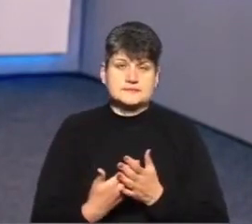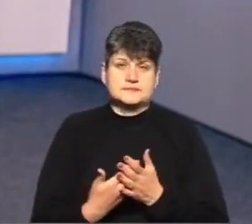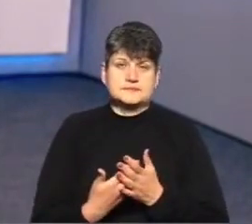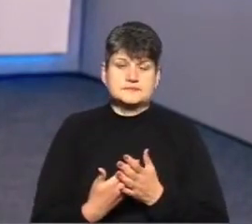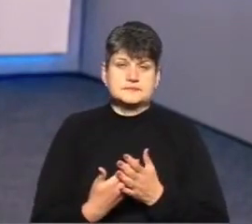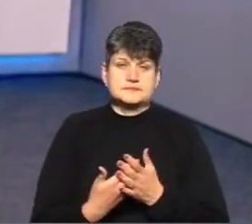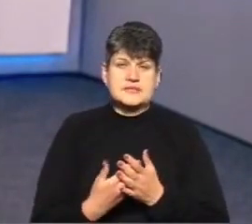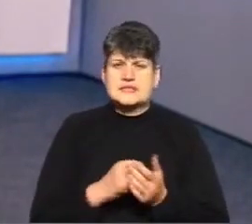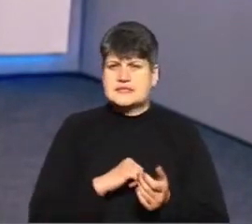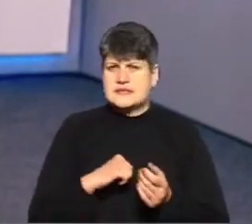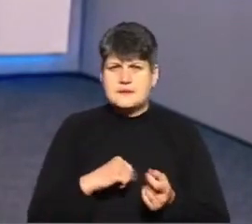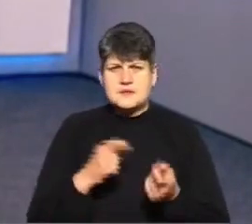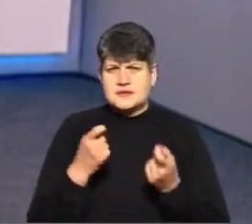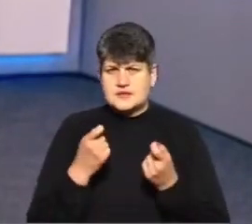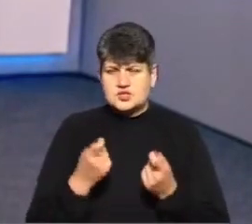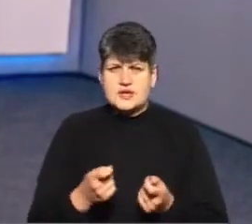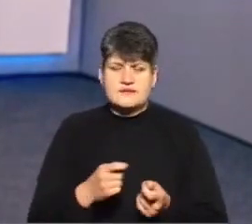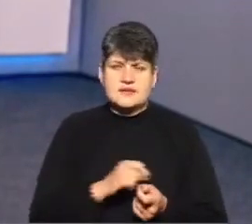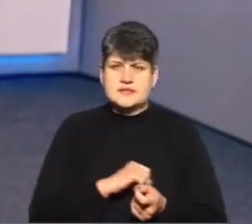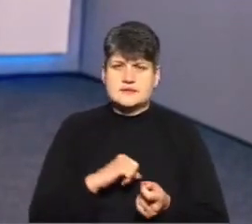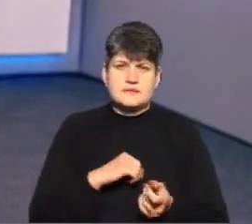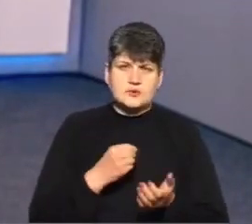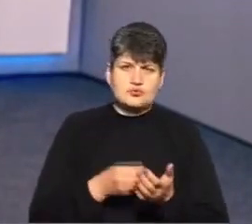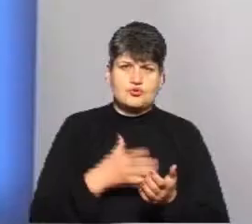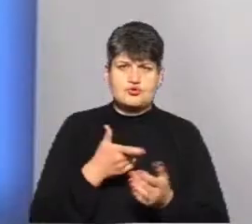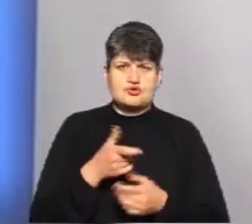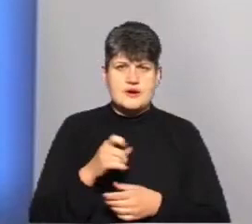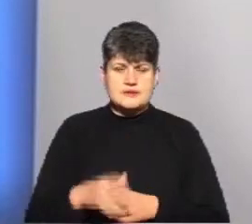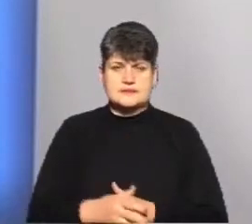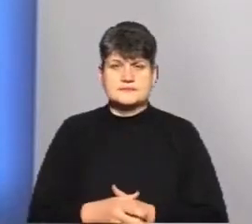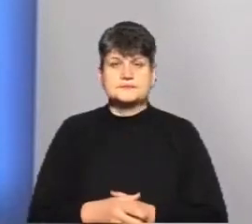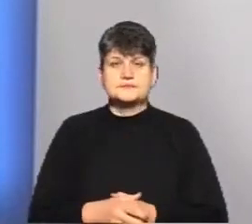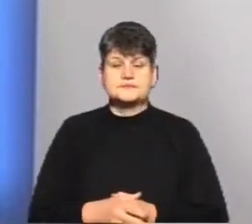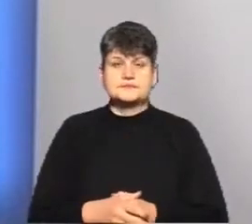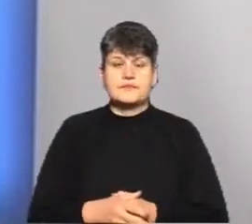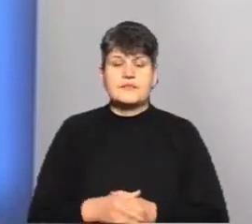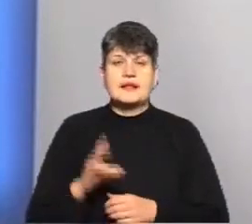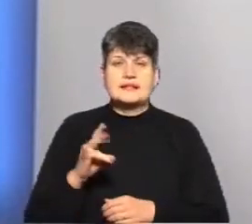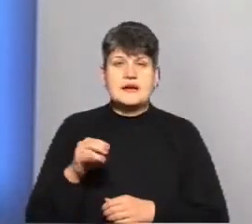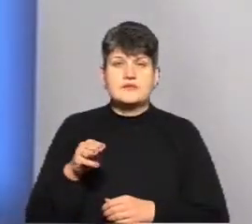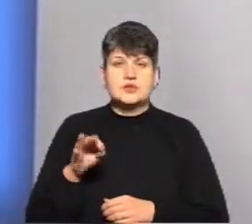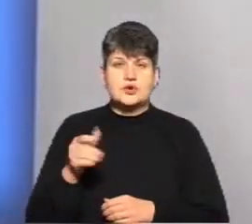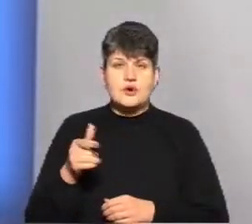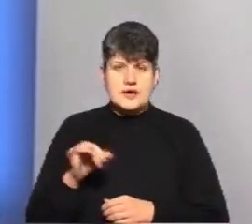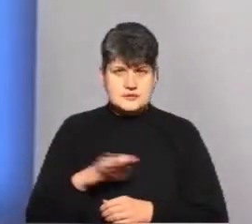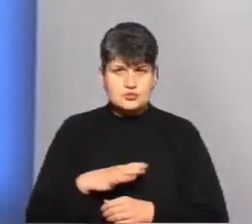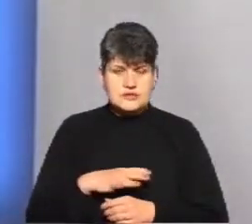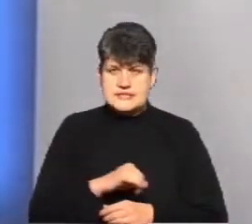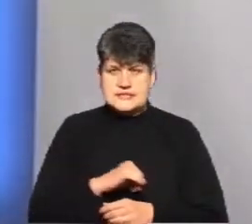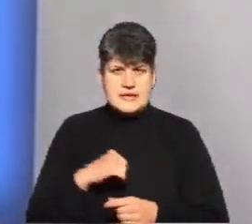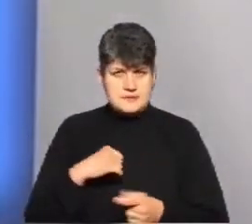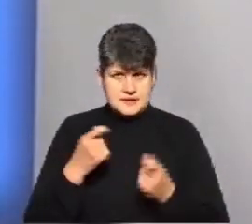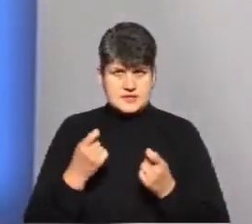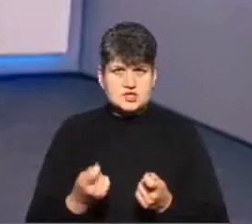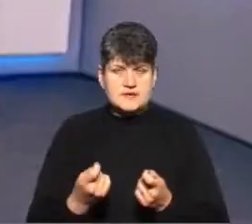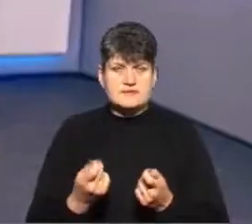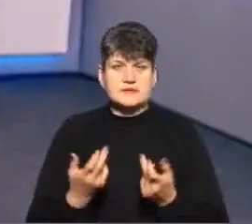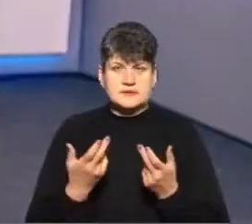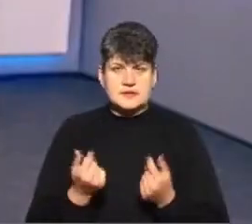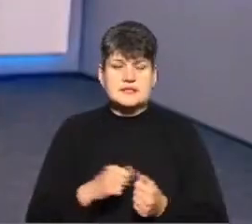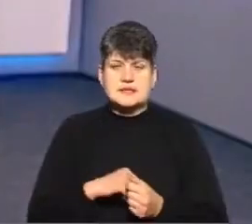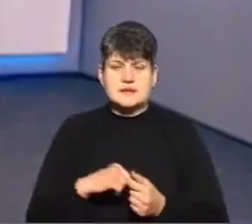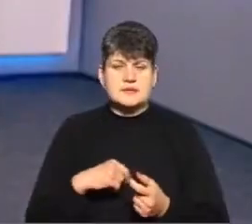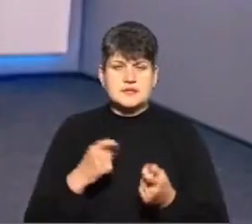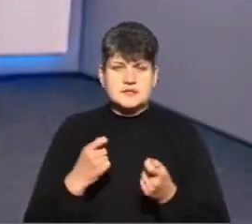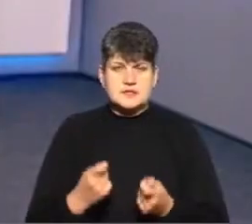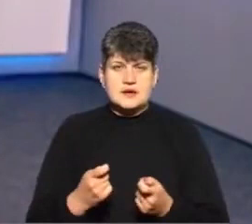найдешевший і найдорожчий газ. Тут «Нафтогазу» була якраз одна з найдешевших цін. Одна з найдешевших. Але водночас охоплення